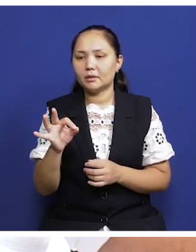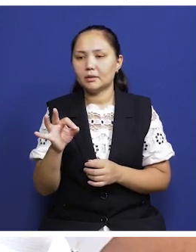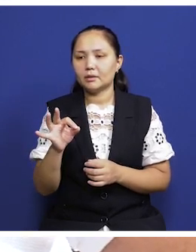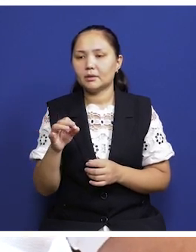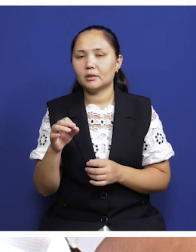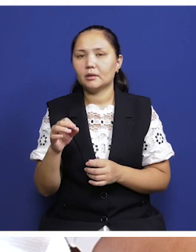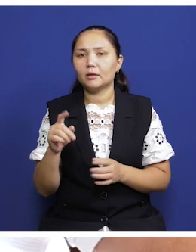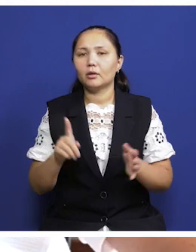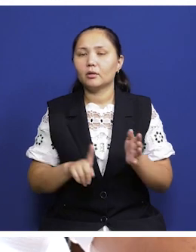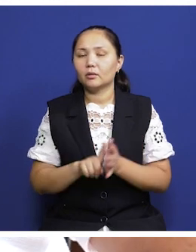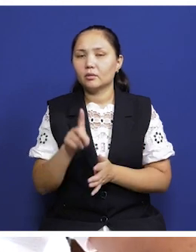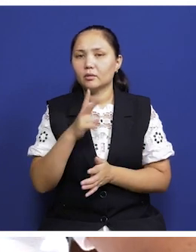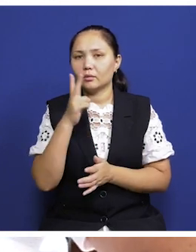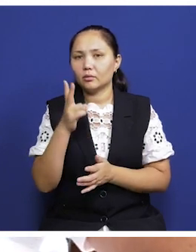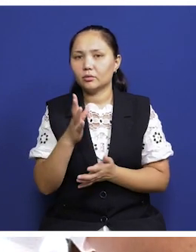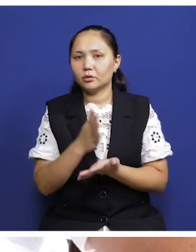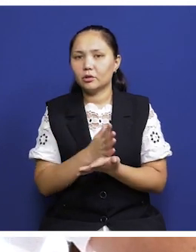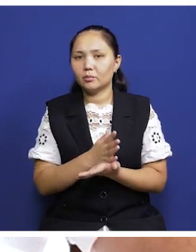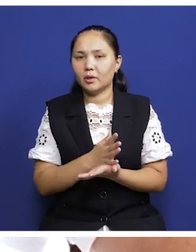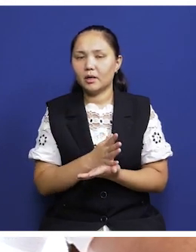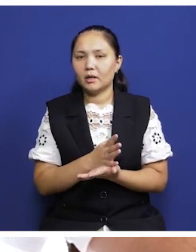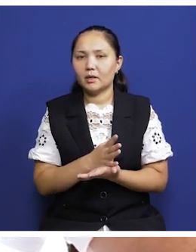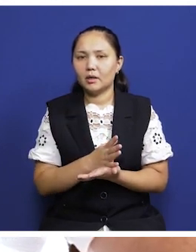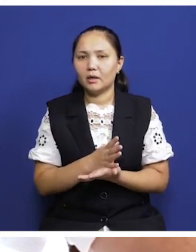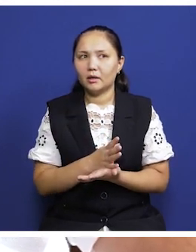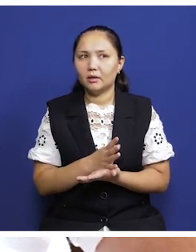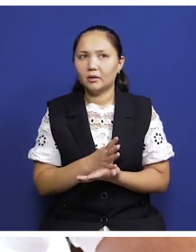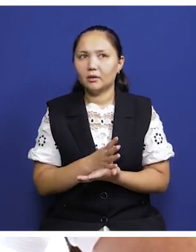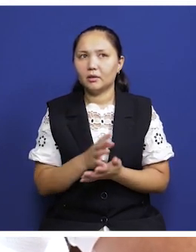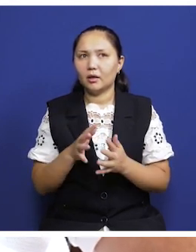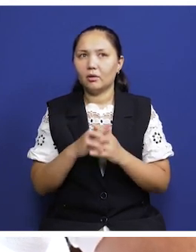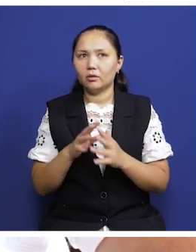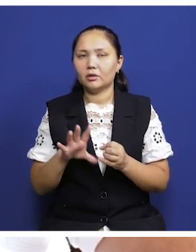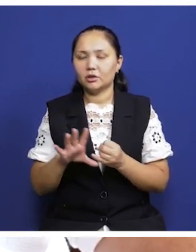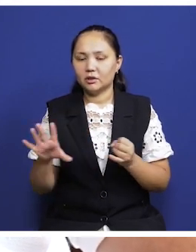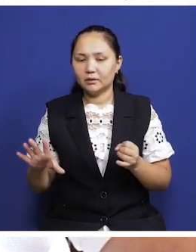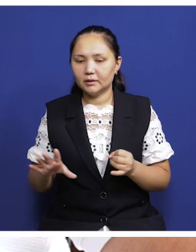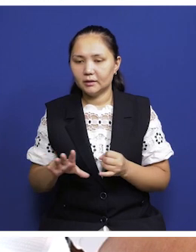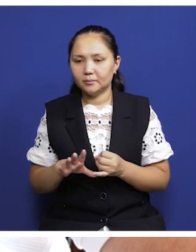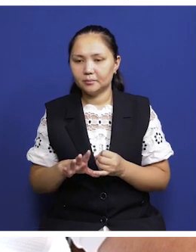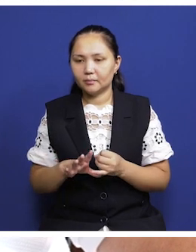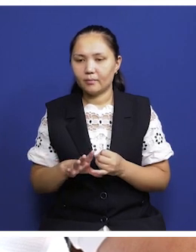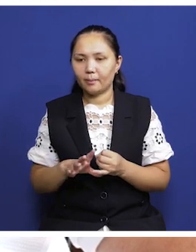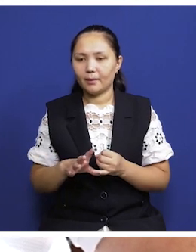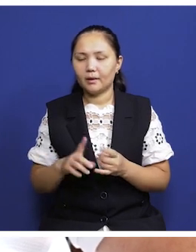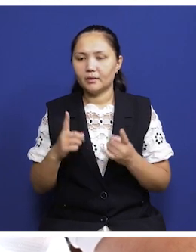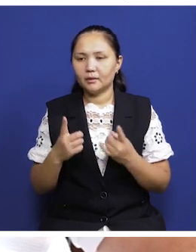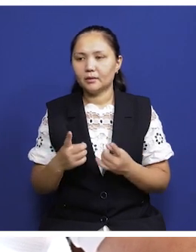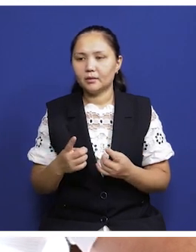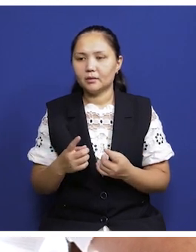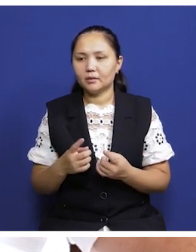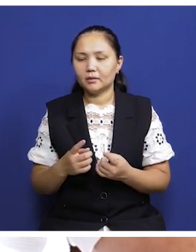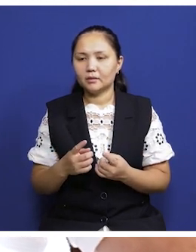артығымен жоспардың артығымен орындап келе жатырмыз. Оған өткенде енді ауыл жердегі ең өзекті, ең